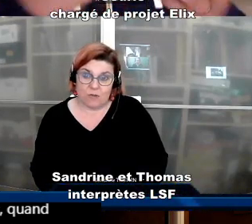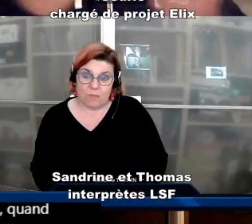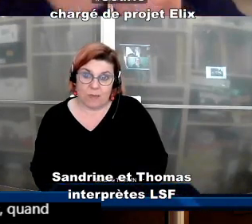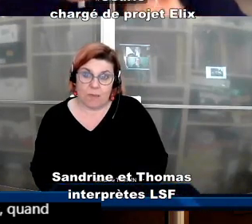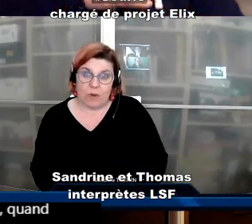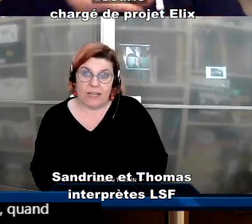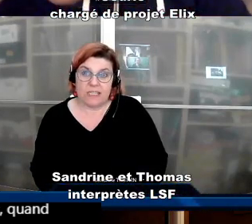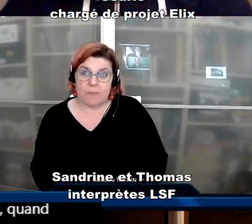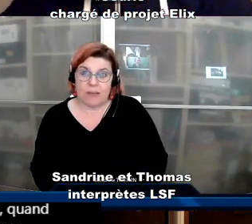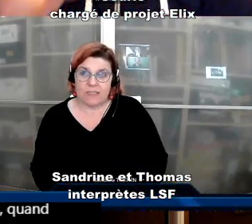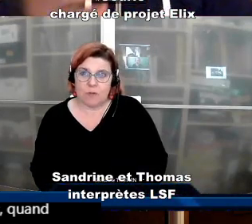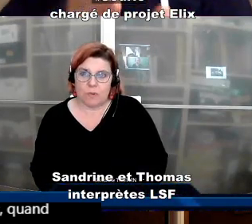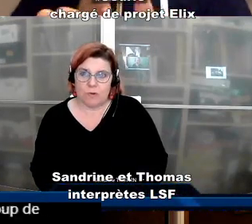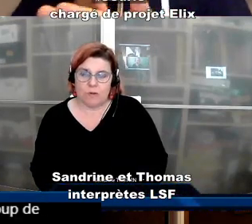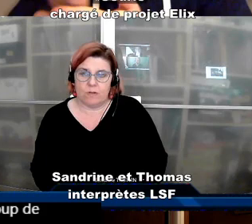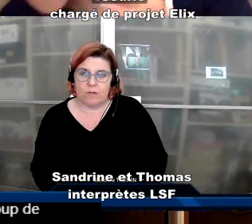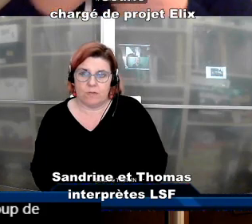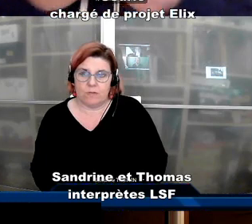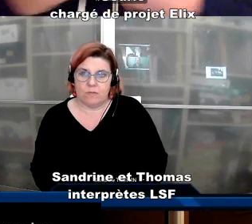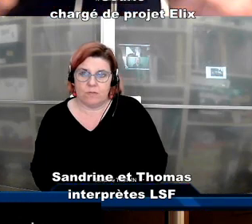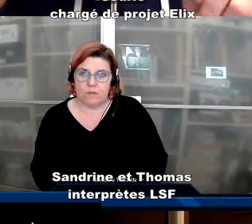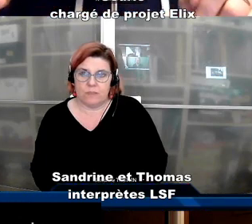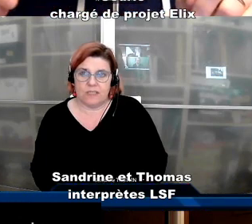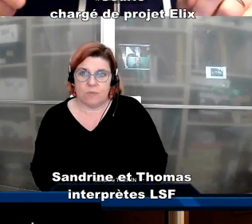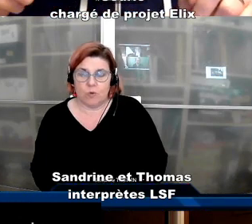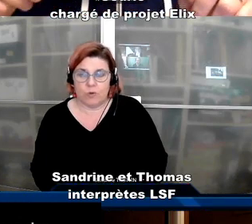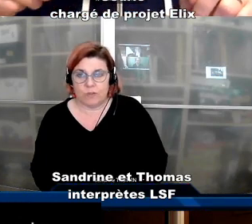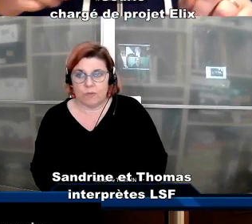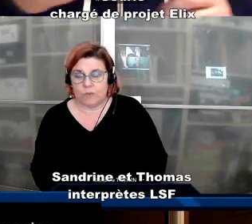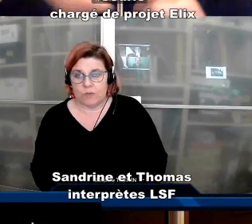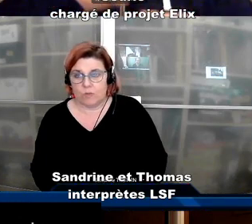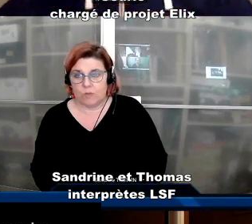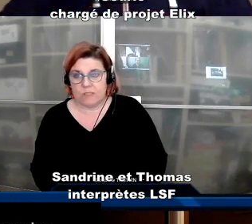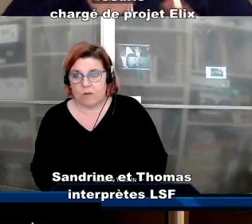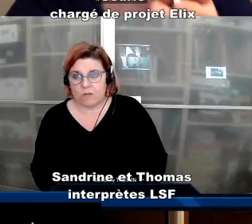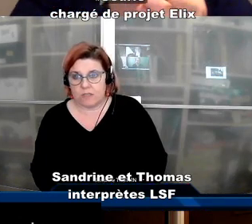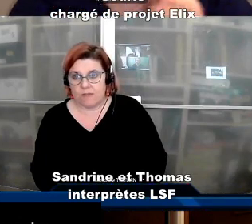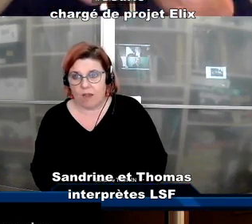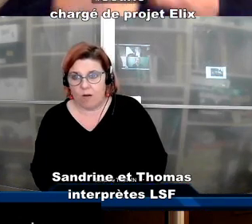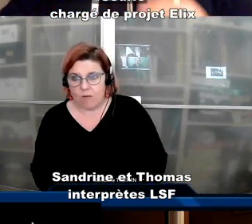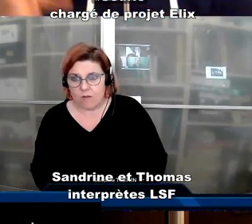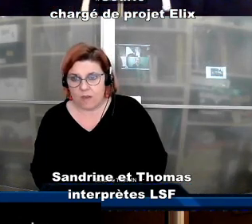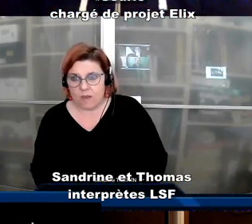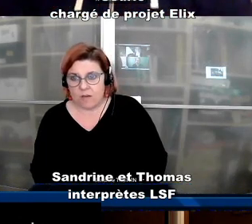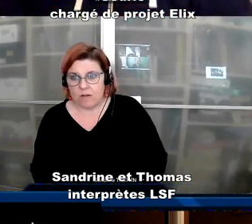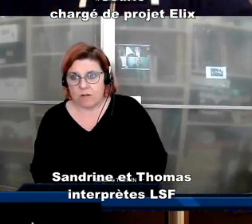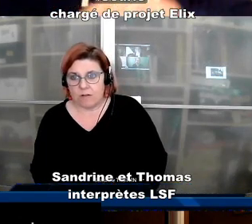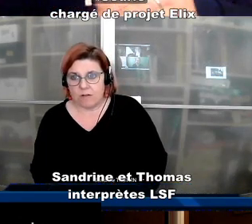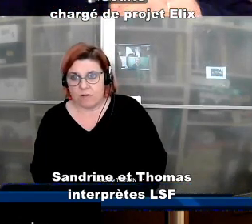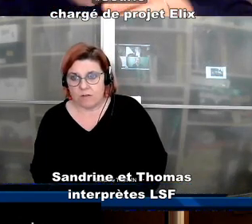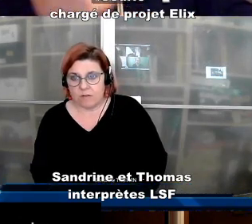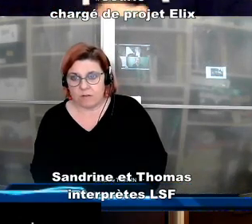aussi par rapport à LX par exemple, il y a des mots qui ont des sens différents.